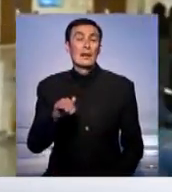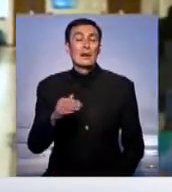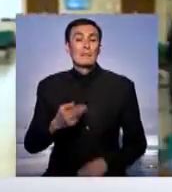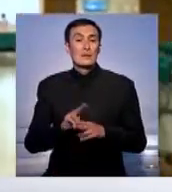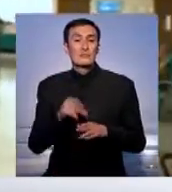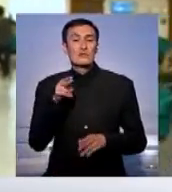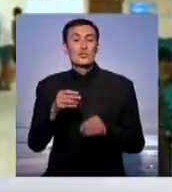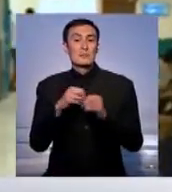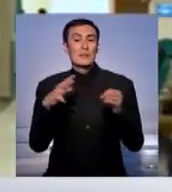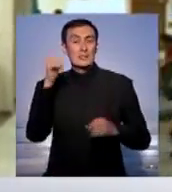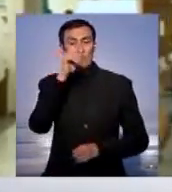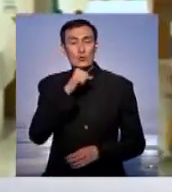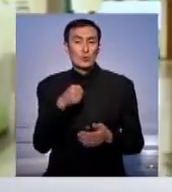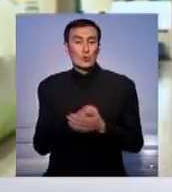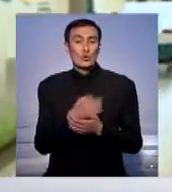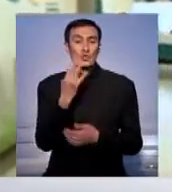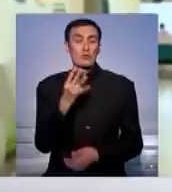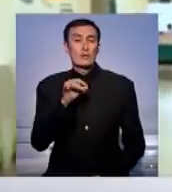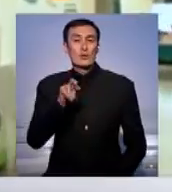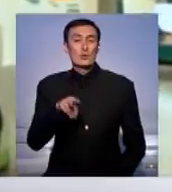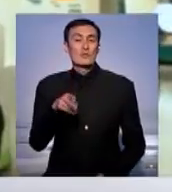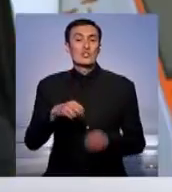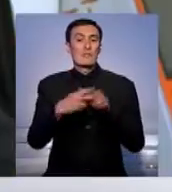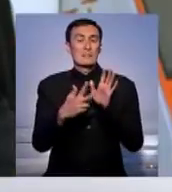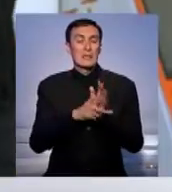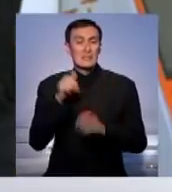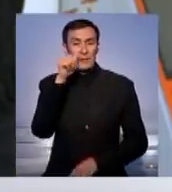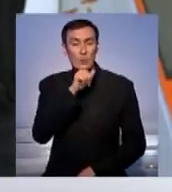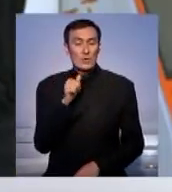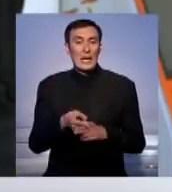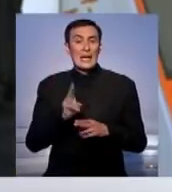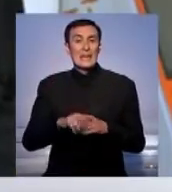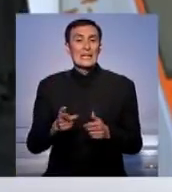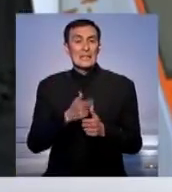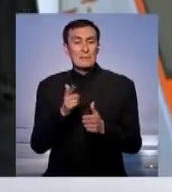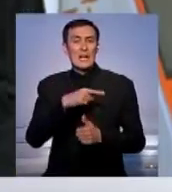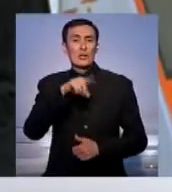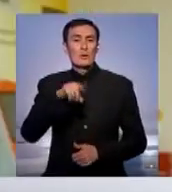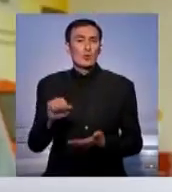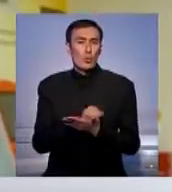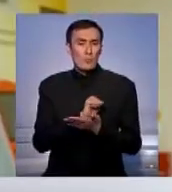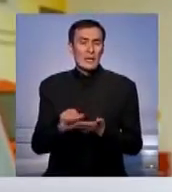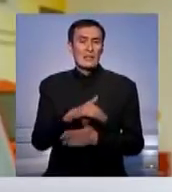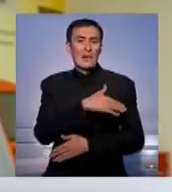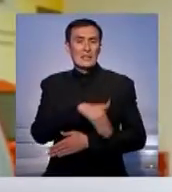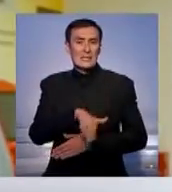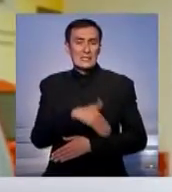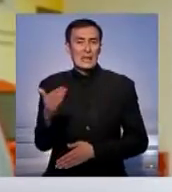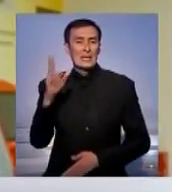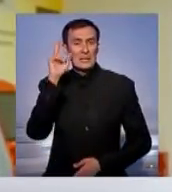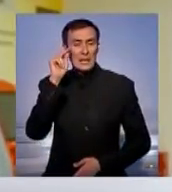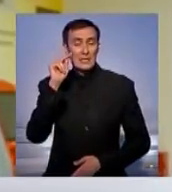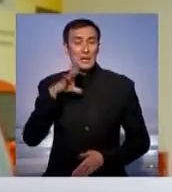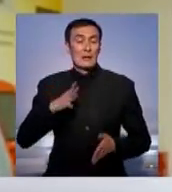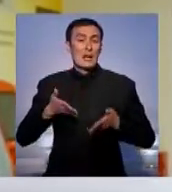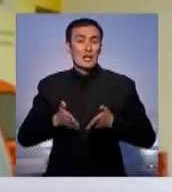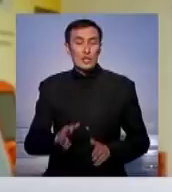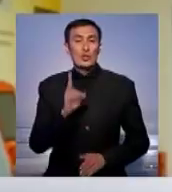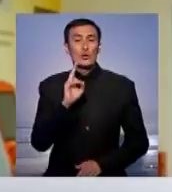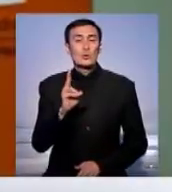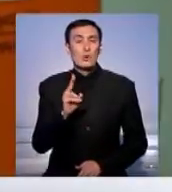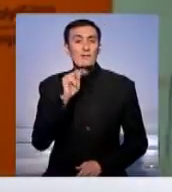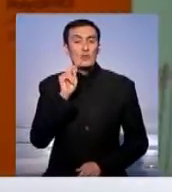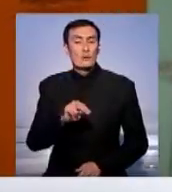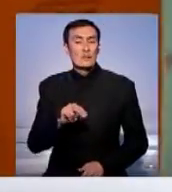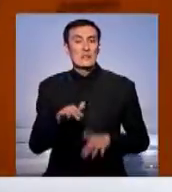мая 2015 года по 4 июля 2018. Это имена, номера документов, адреса и даты рождения. Кто стоит